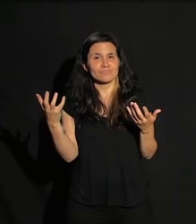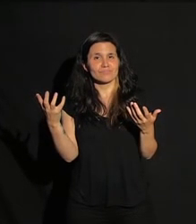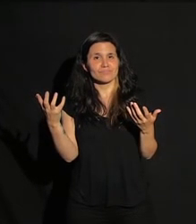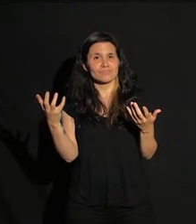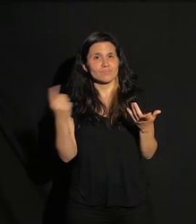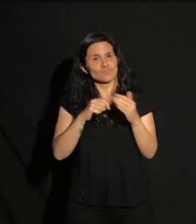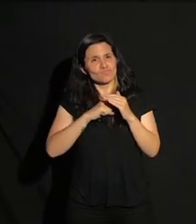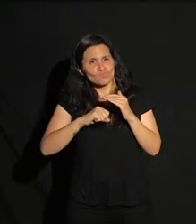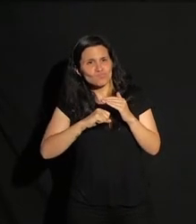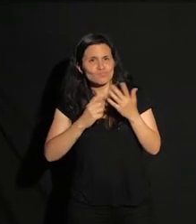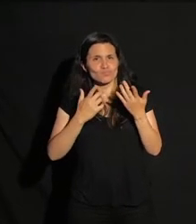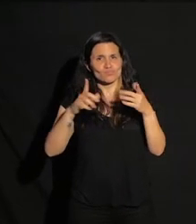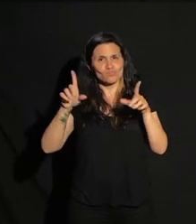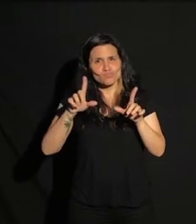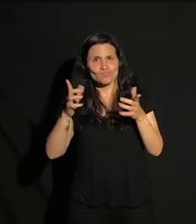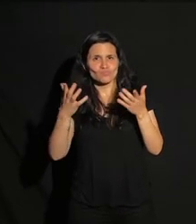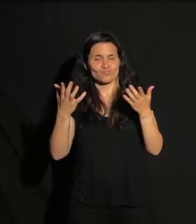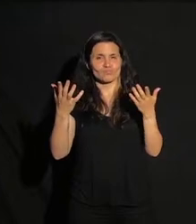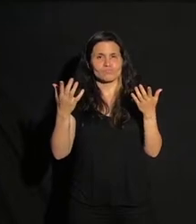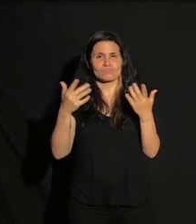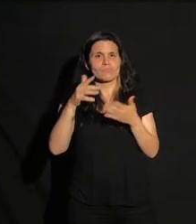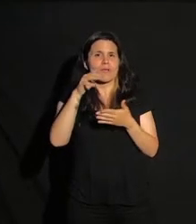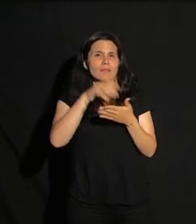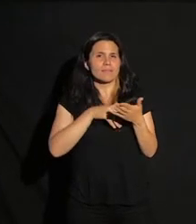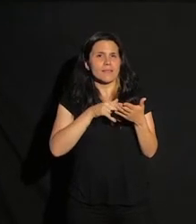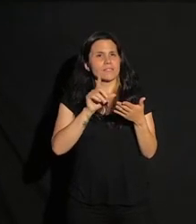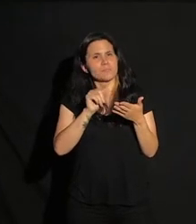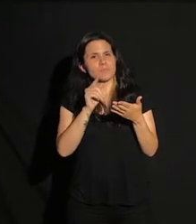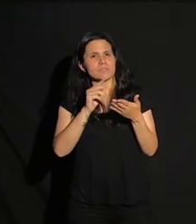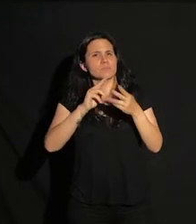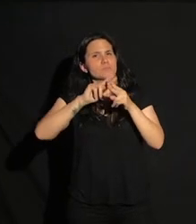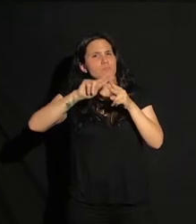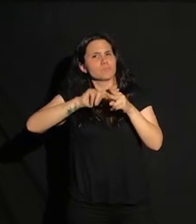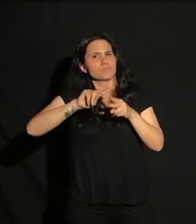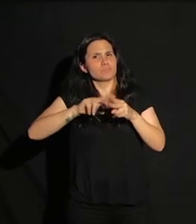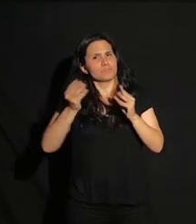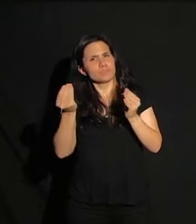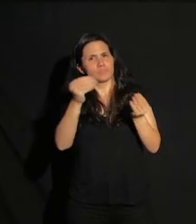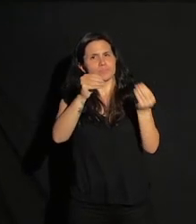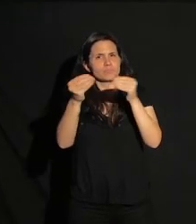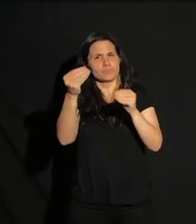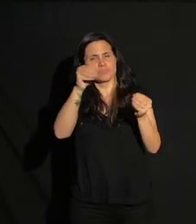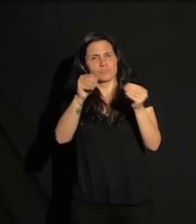Ist ein fetziges Stück. Und wir haben den Text ja teilweise selber gemacht. Das ist